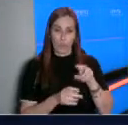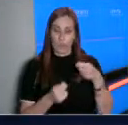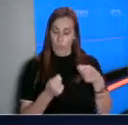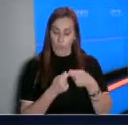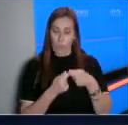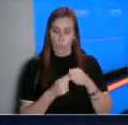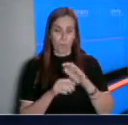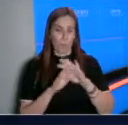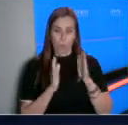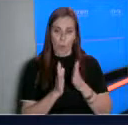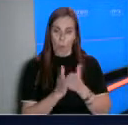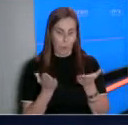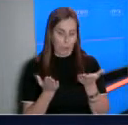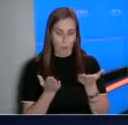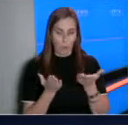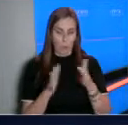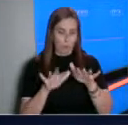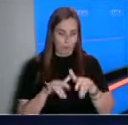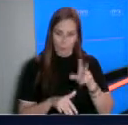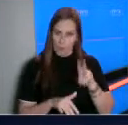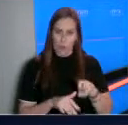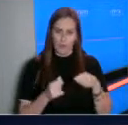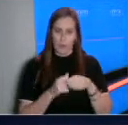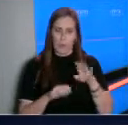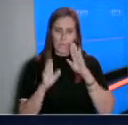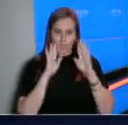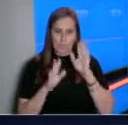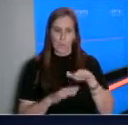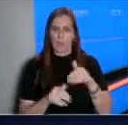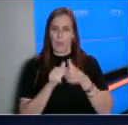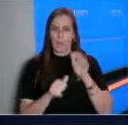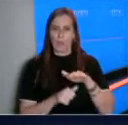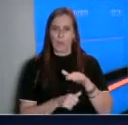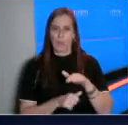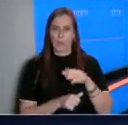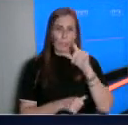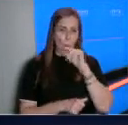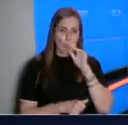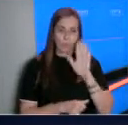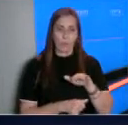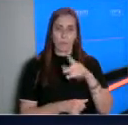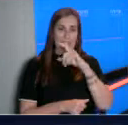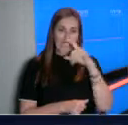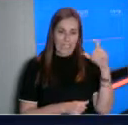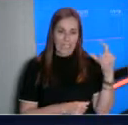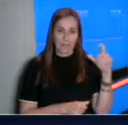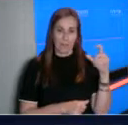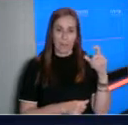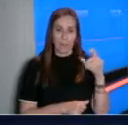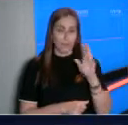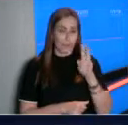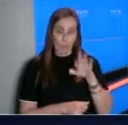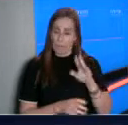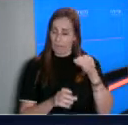איתנו קשר בכל ערוצי המדיה הדיגיטלית, פייסבוק, לעקוב אחרינו בטוויטר, באינסטגרם,